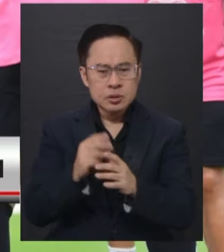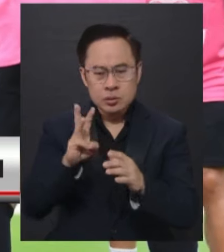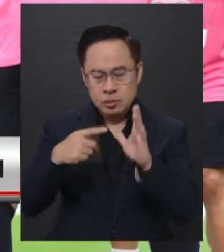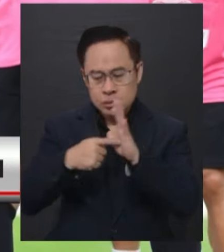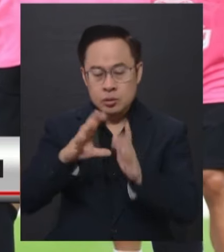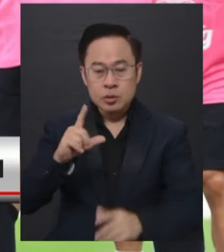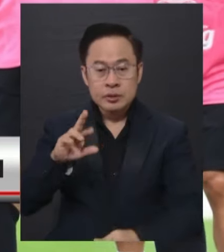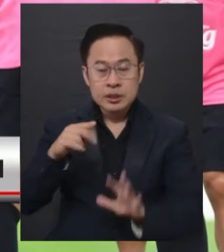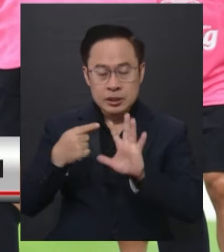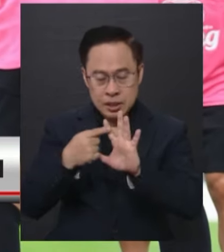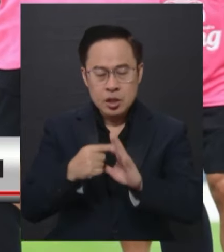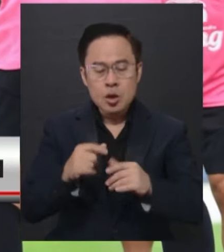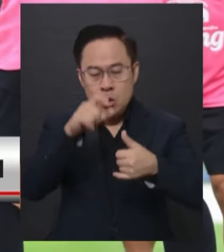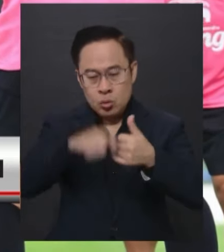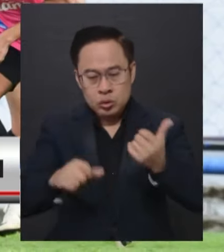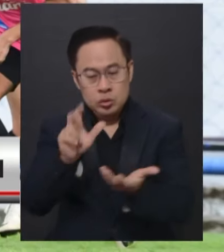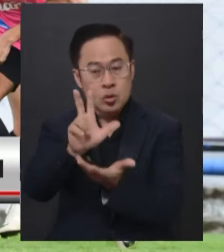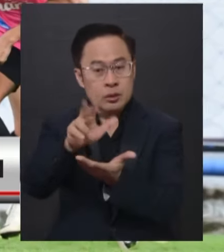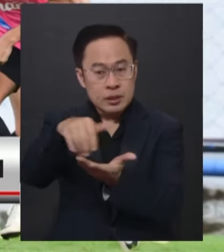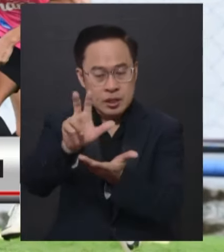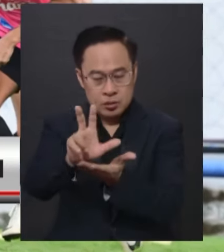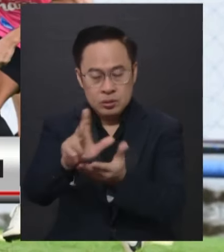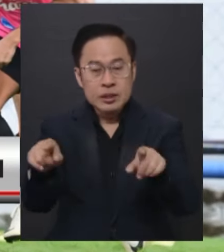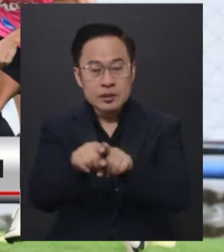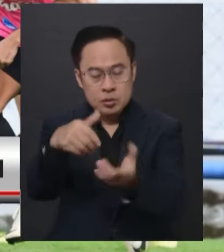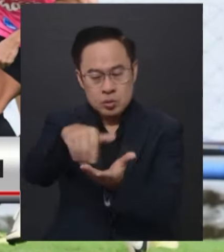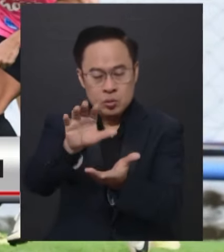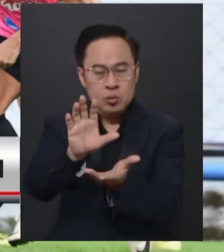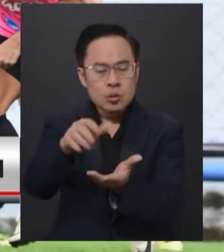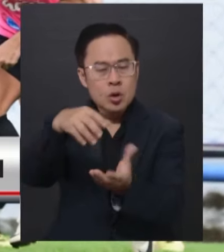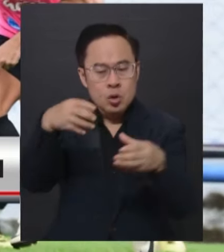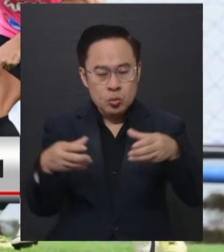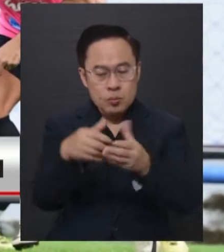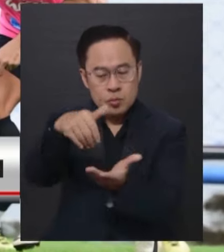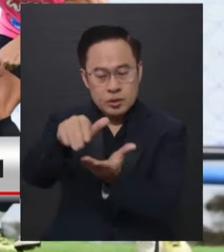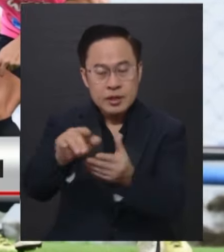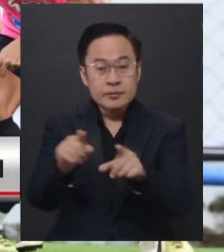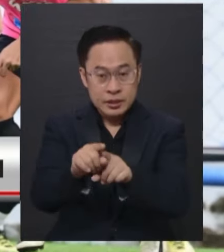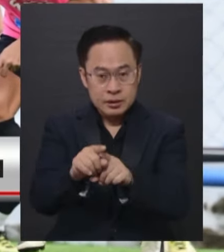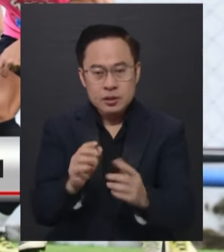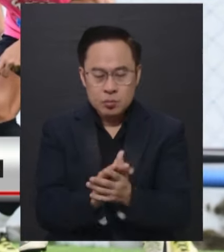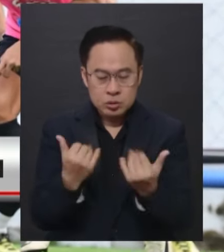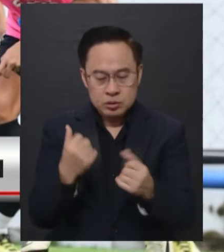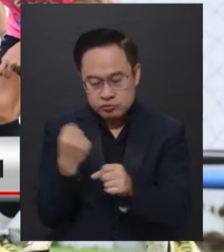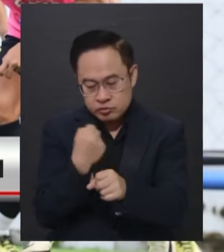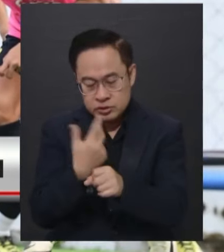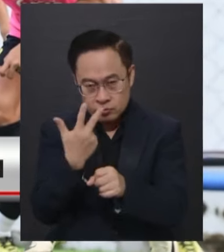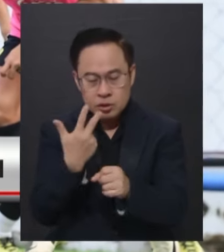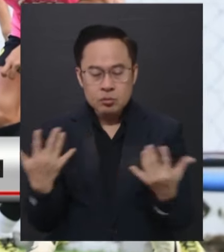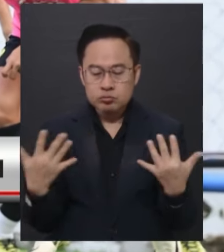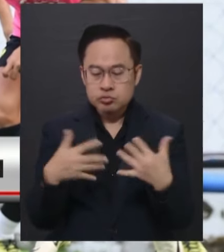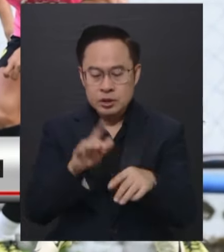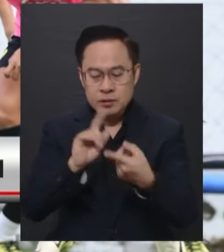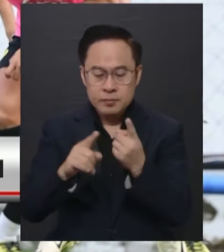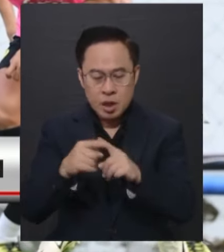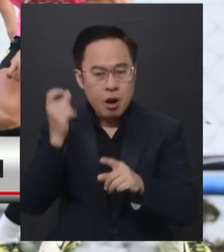มาณ 70% แล้วครับทีมก็ได้เก็บตัวกันมาอย่างต่อเนื่องก็เริ่มรู้ใจกันแล้วก็เล่นกับเพื่อนได้เป็นอย่างดีส่วนการ